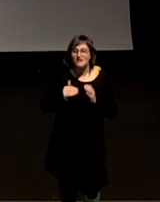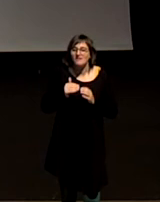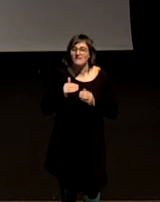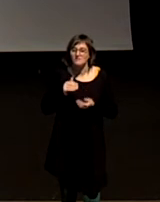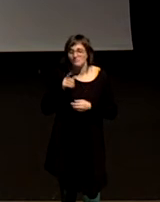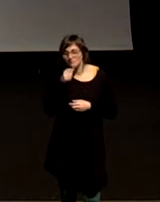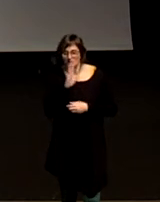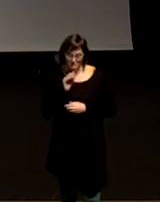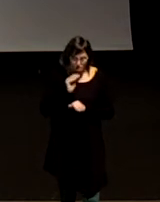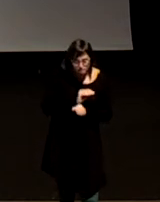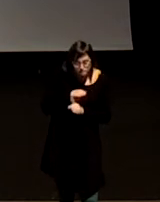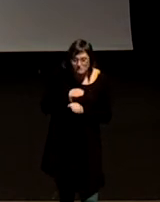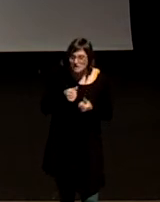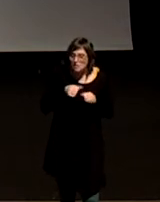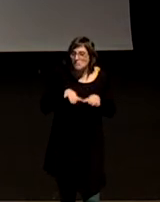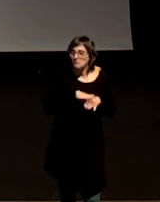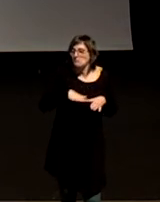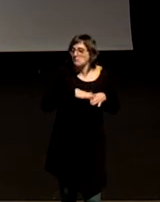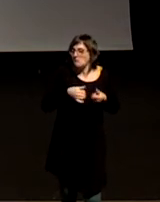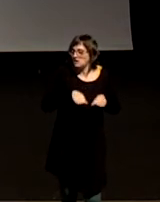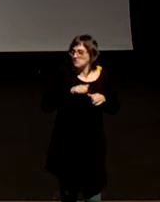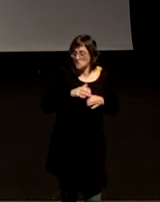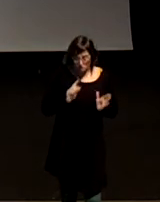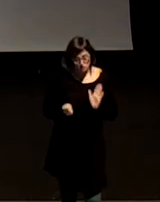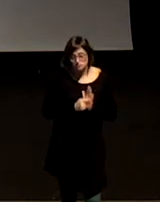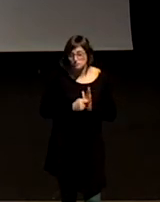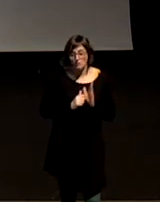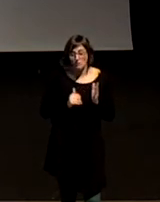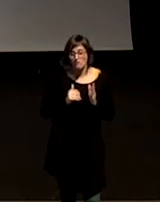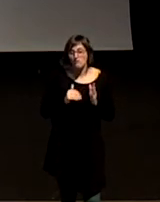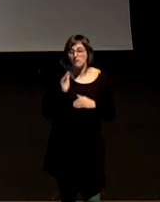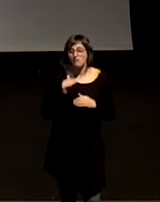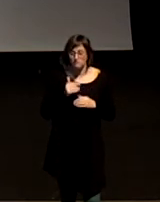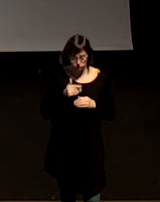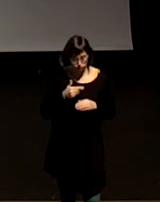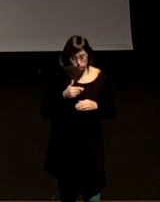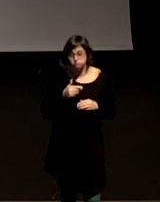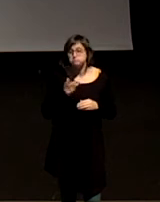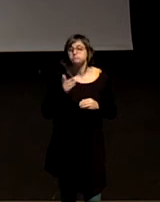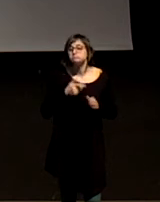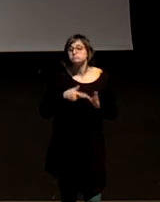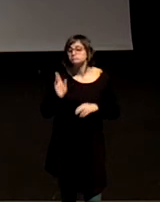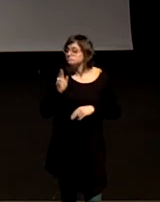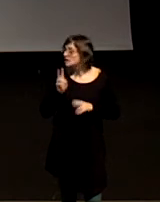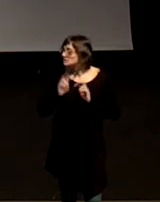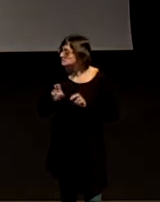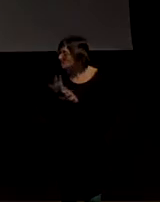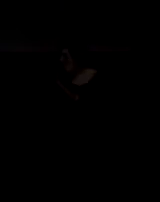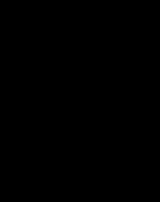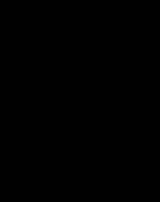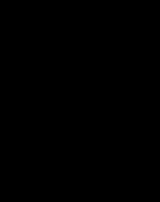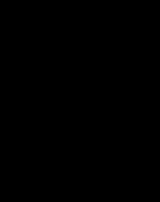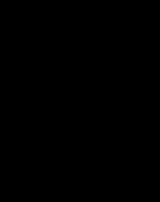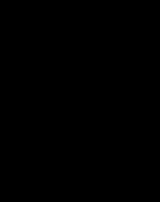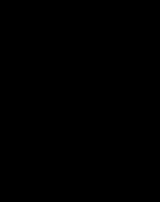ils restent sur le site et un beau soir les adultes partent chasser ils reviennent mais ils auront mangé la